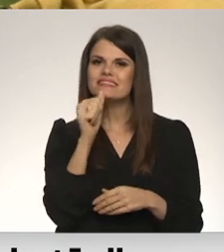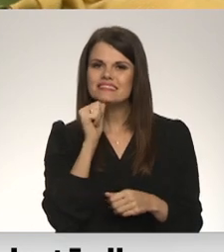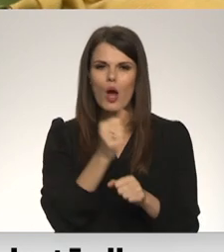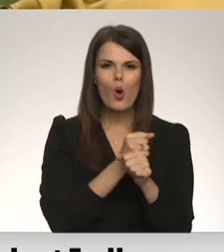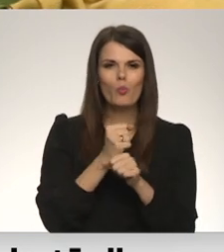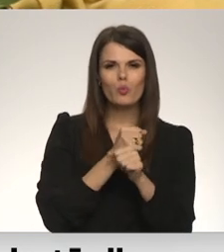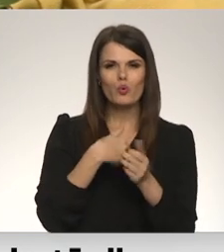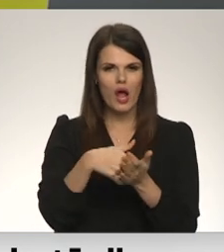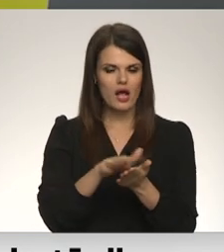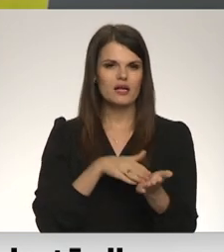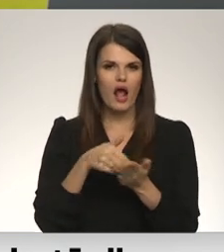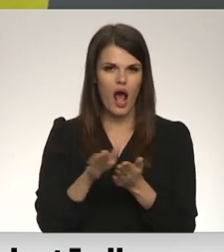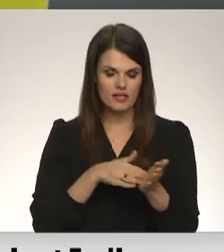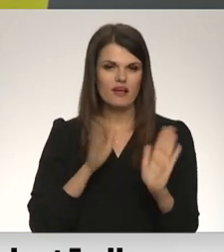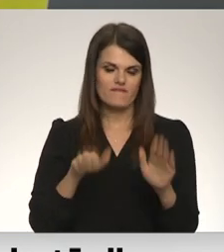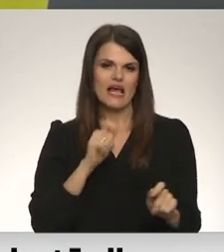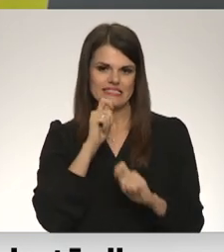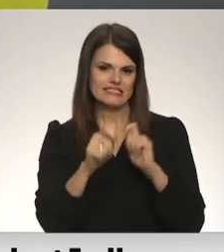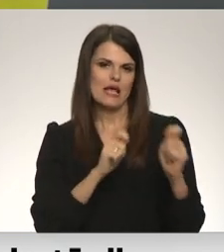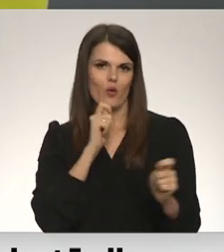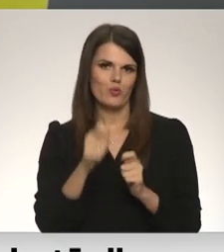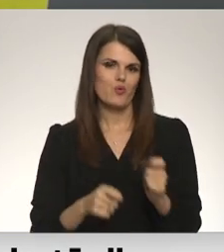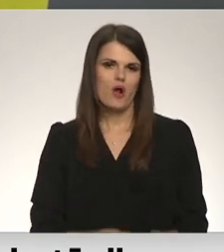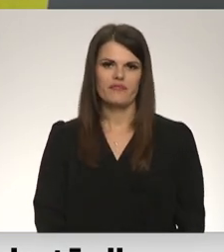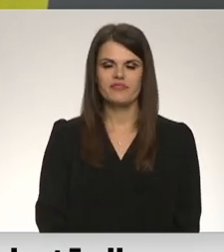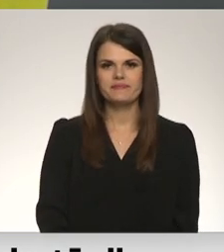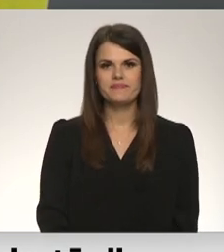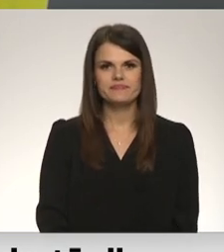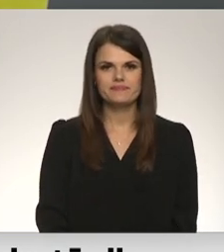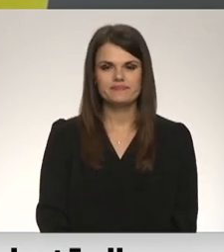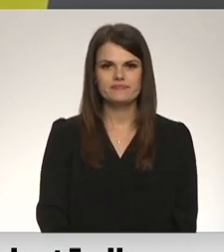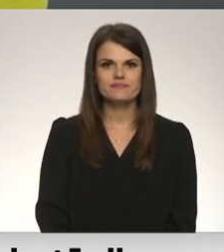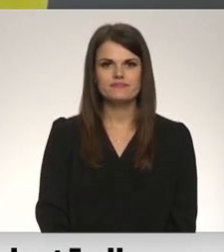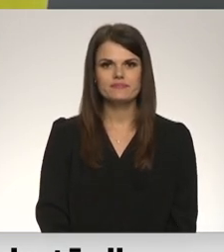brūnos toņos. Beatrise Jakobsone, Arvis Gailums, Latgales reģionālā televīzija.